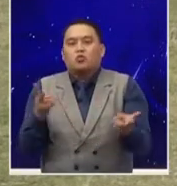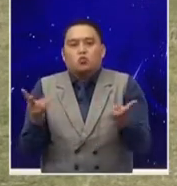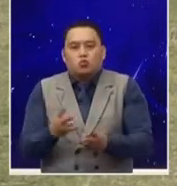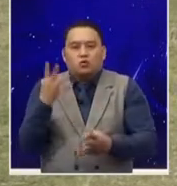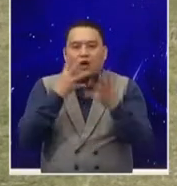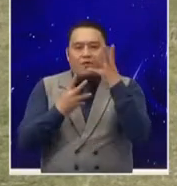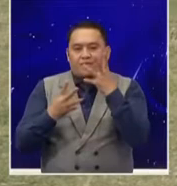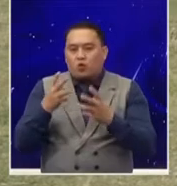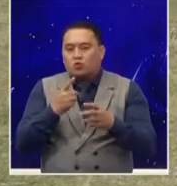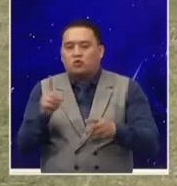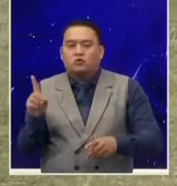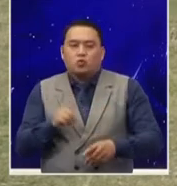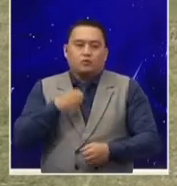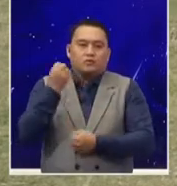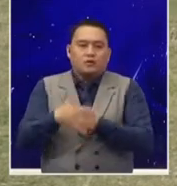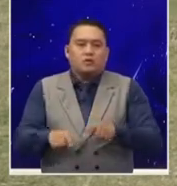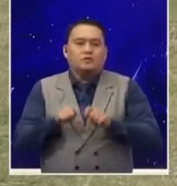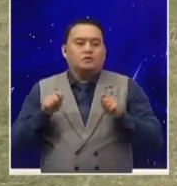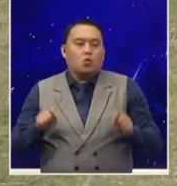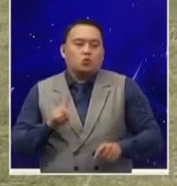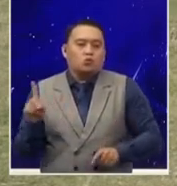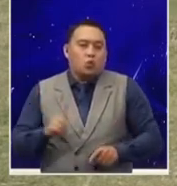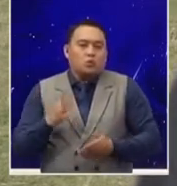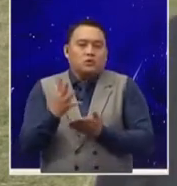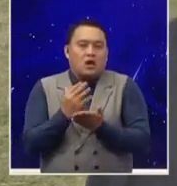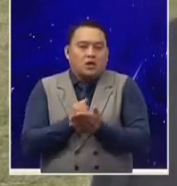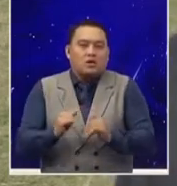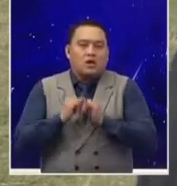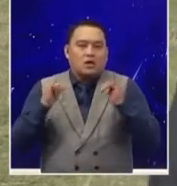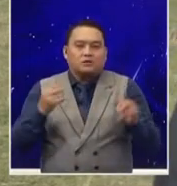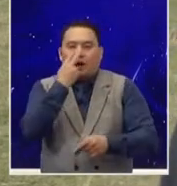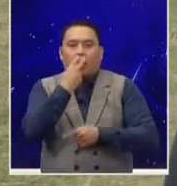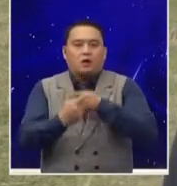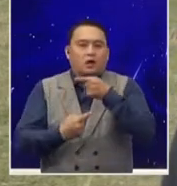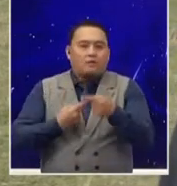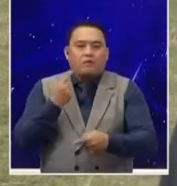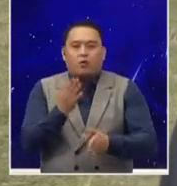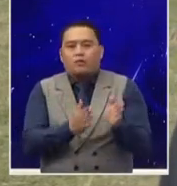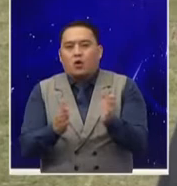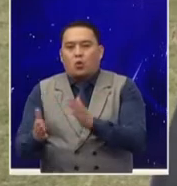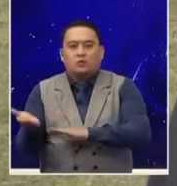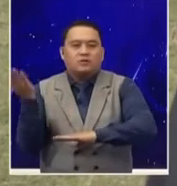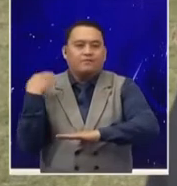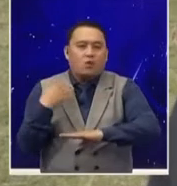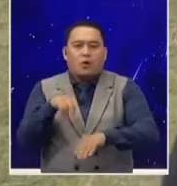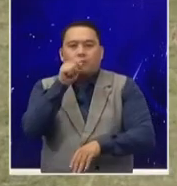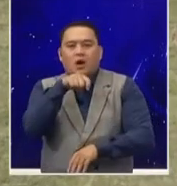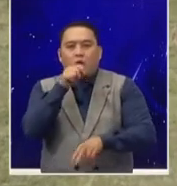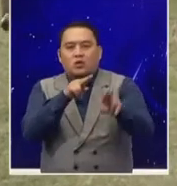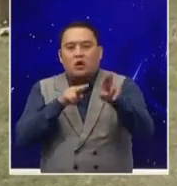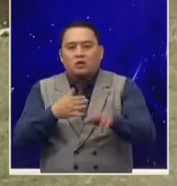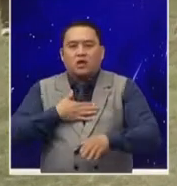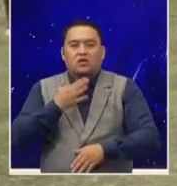всей самоотдачей. Данный центр создан для того, чтобы сохранить и развить традиции и ремесло предков. Охота с вовчими птицами – это